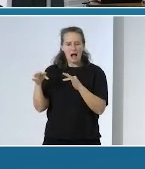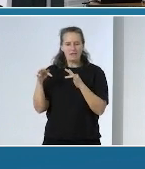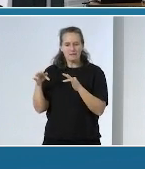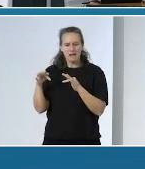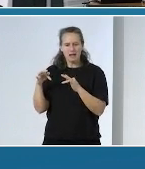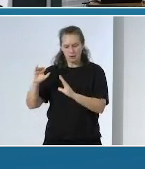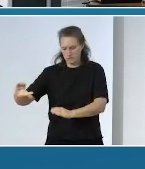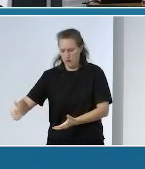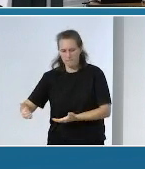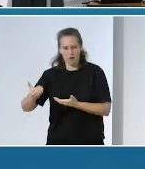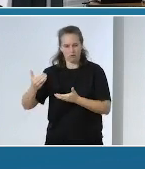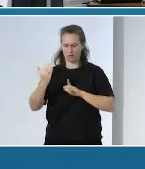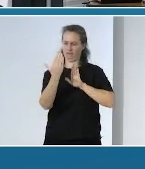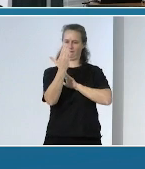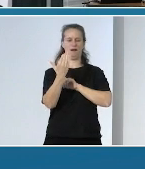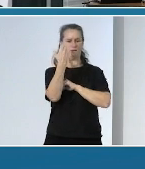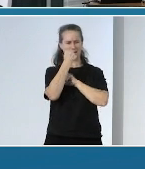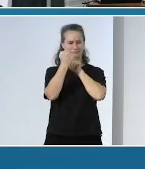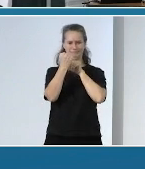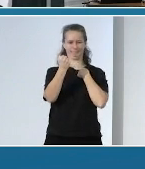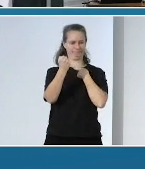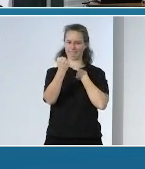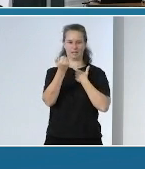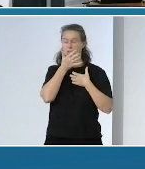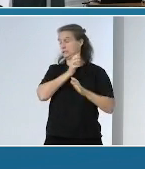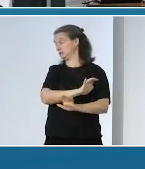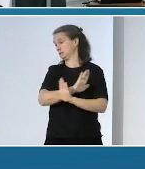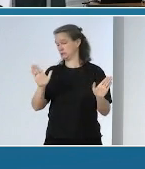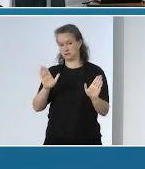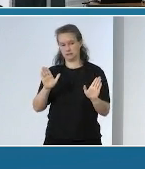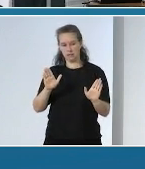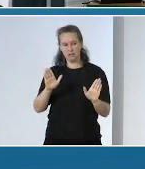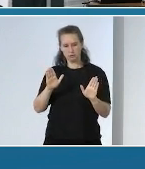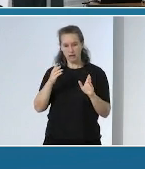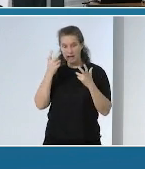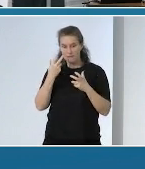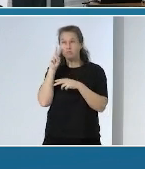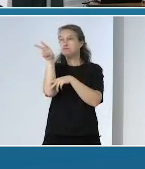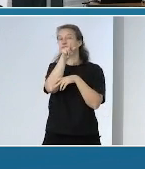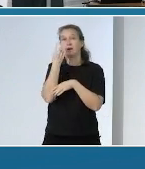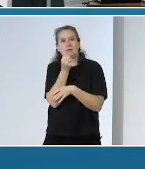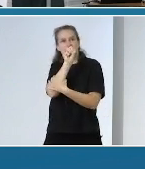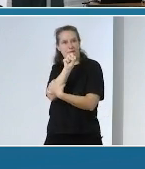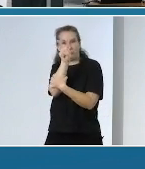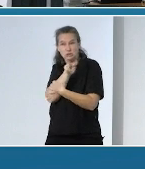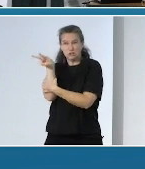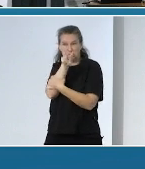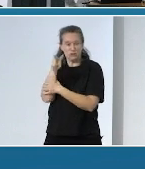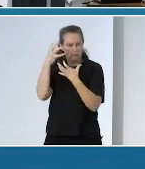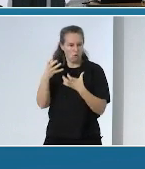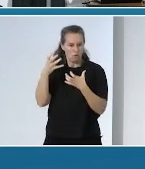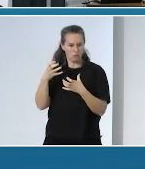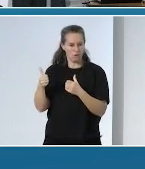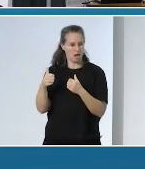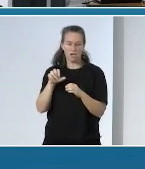portée face au corps de l'adulte. Donc on pense à une hypervigilance aux stimuli visuels, et puis elle va toujours au bout de